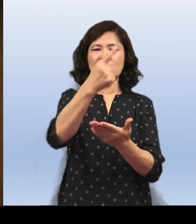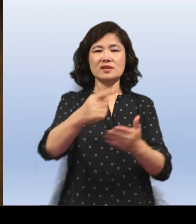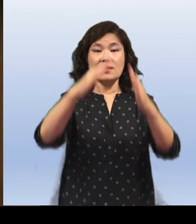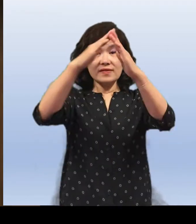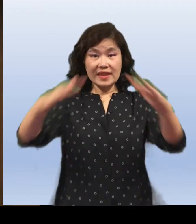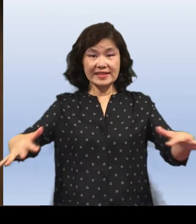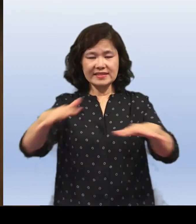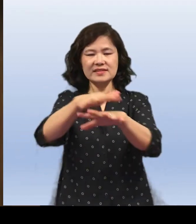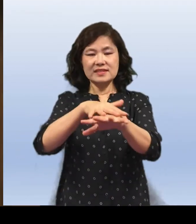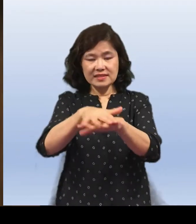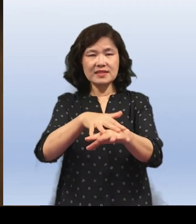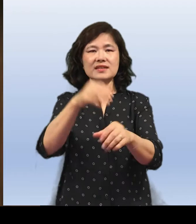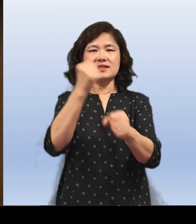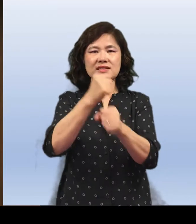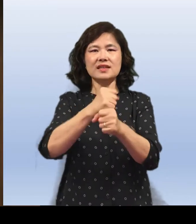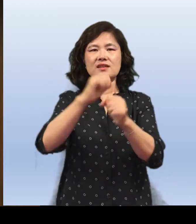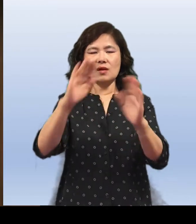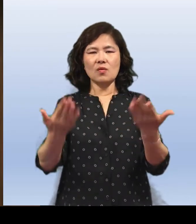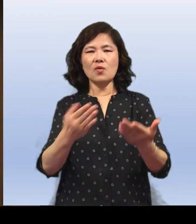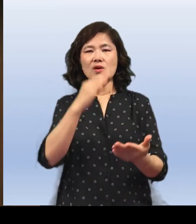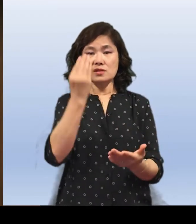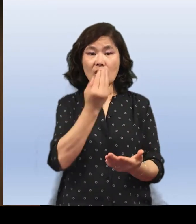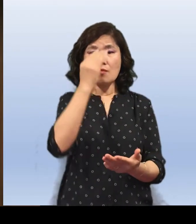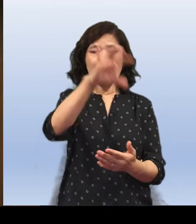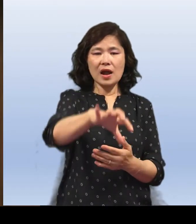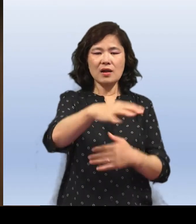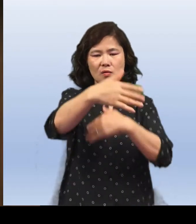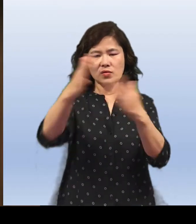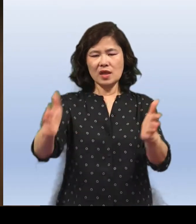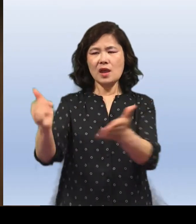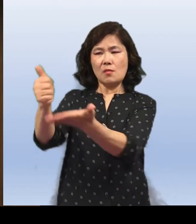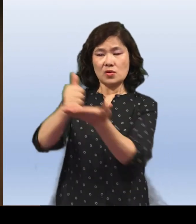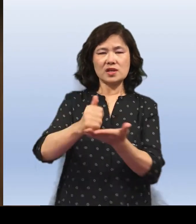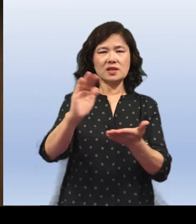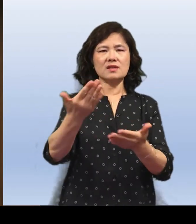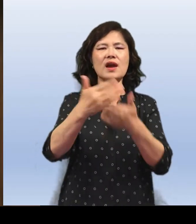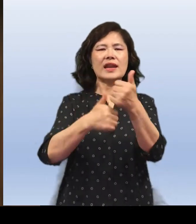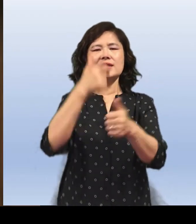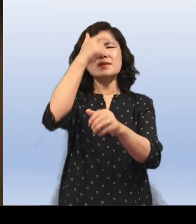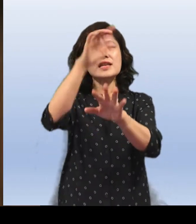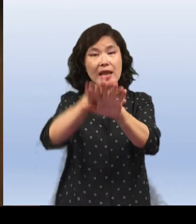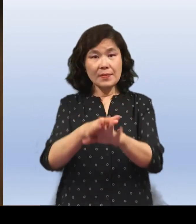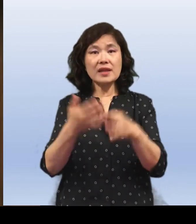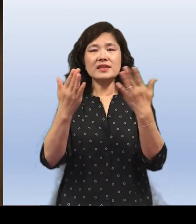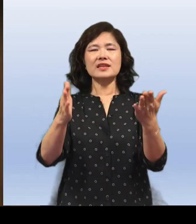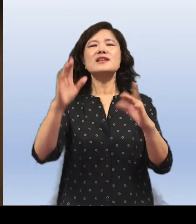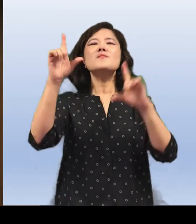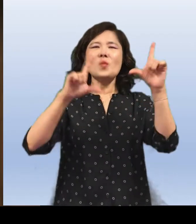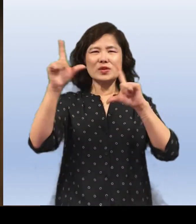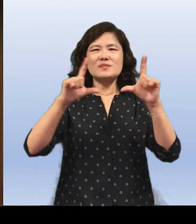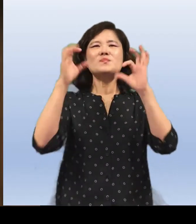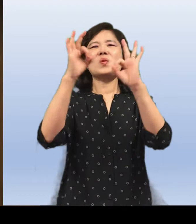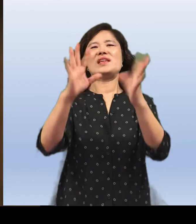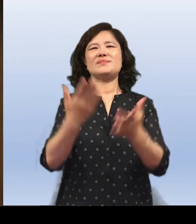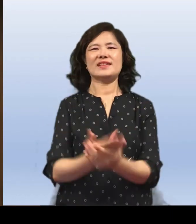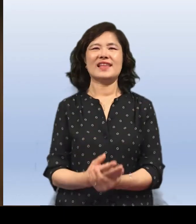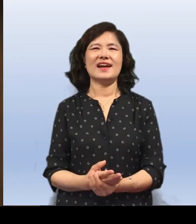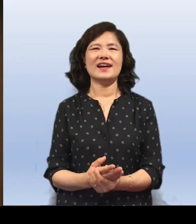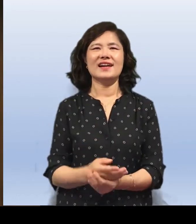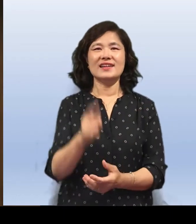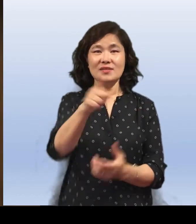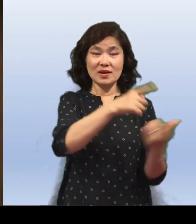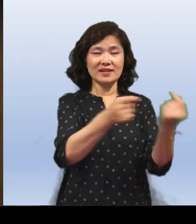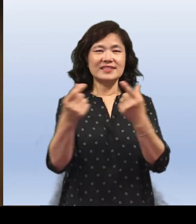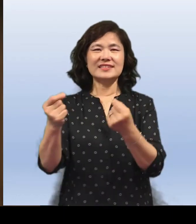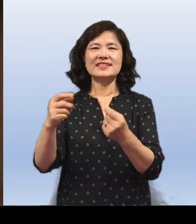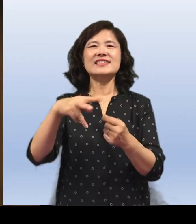짓고 회막을 짓고 성막을 짓고 그곳 안에 모셔서 하나님을 예배하는 모습을 보게 됩니다. 여러분,